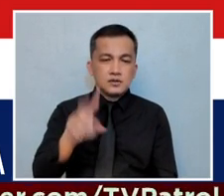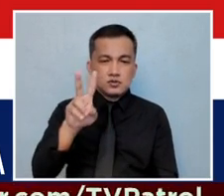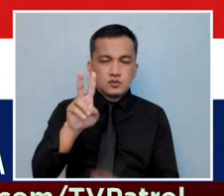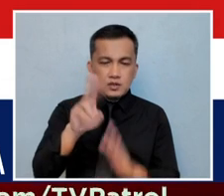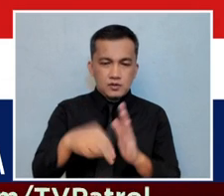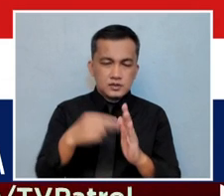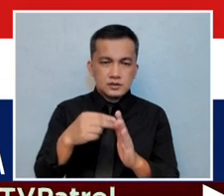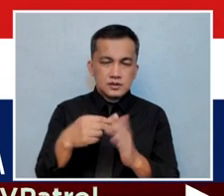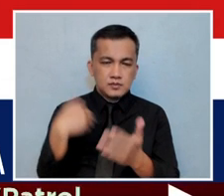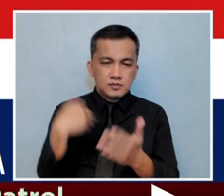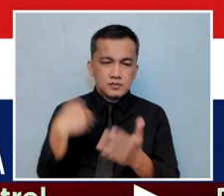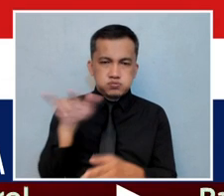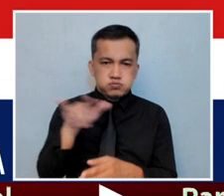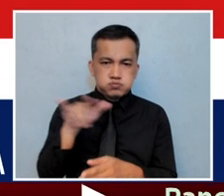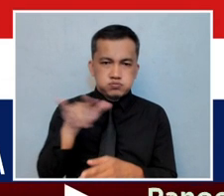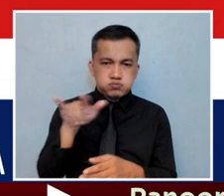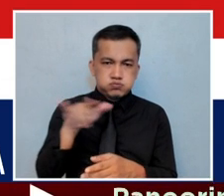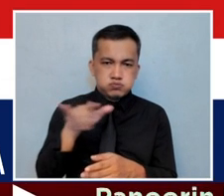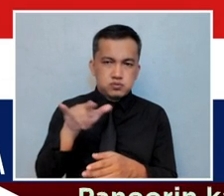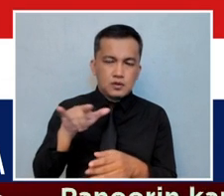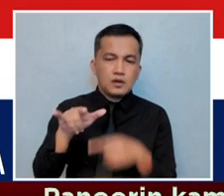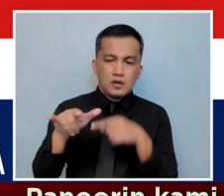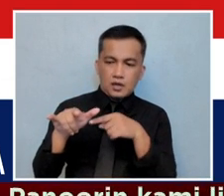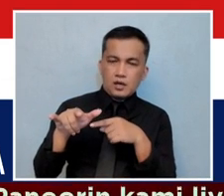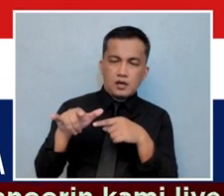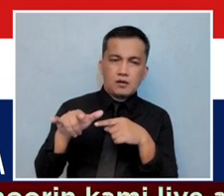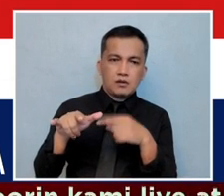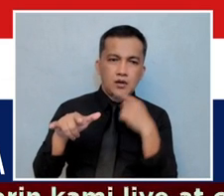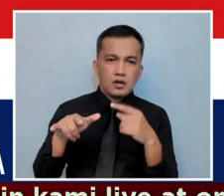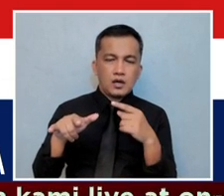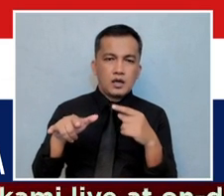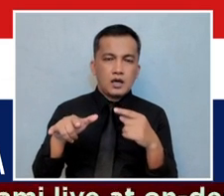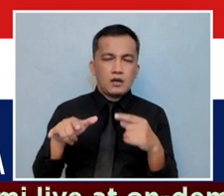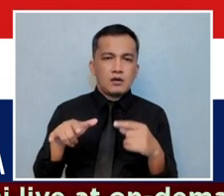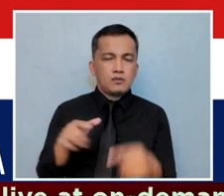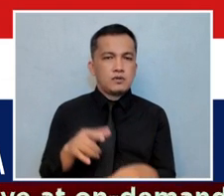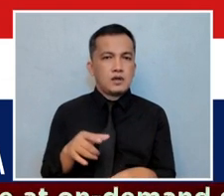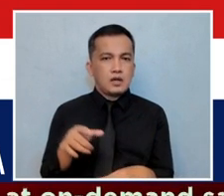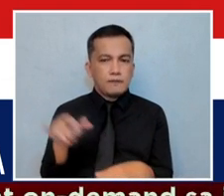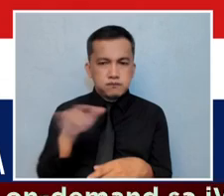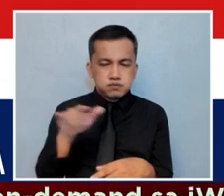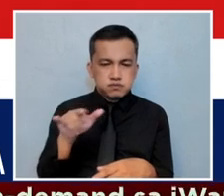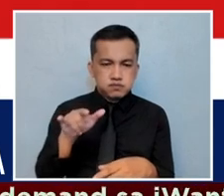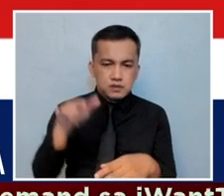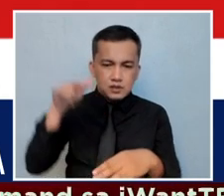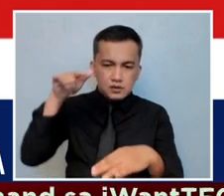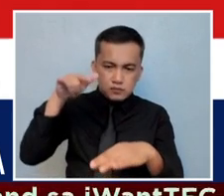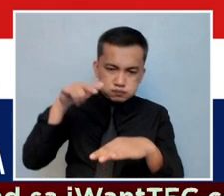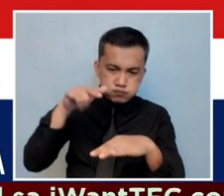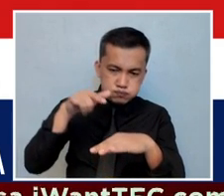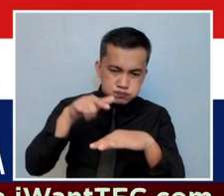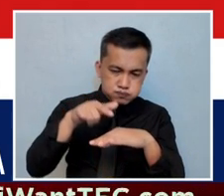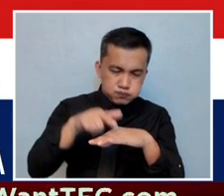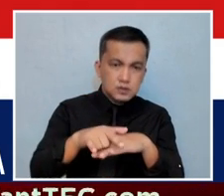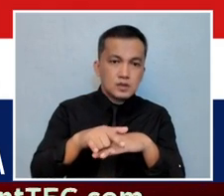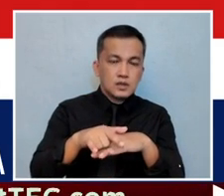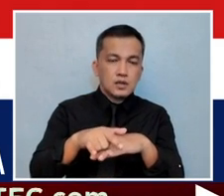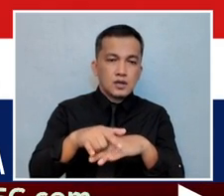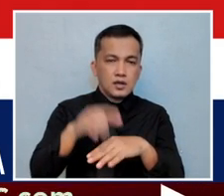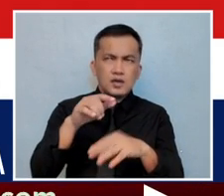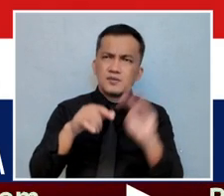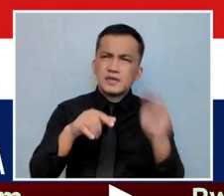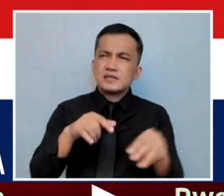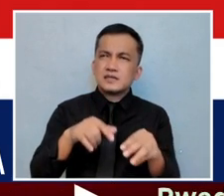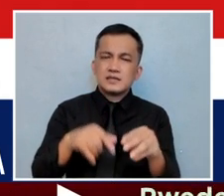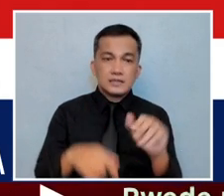nang makaranas ng turbulence o matinding paggalaw ng eroplano. Nang lumapag ang eroplano sa Manila, pasado alas